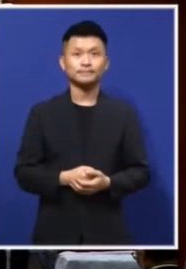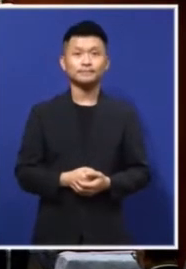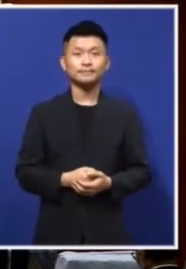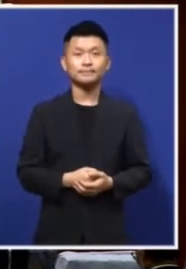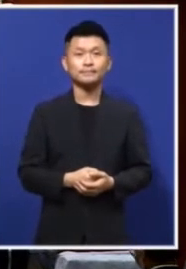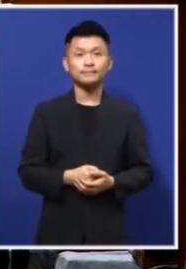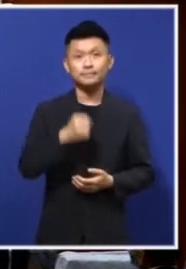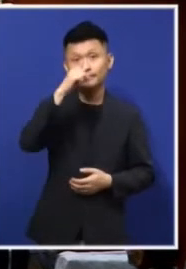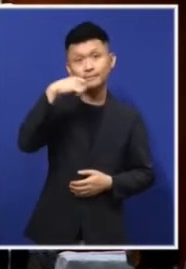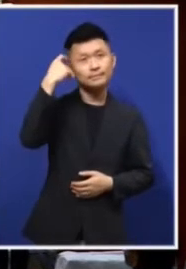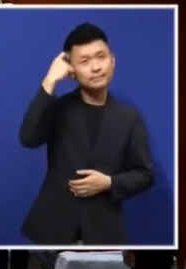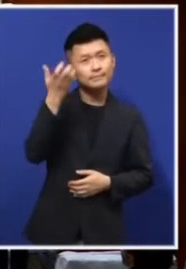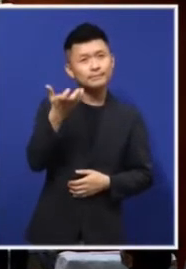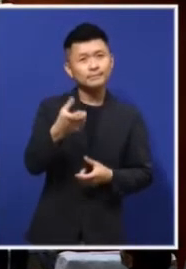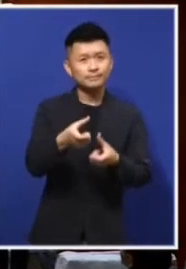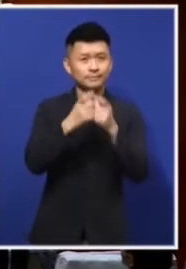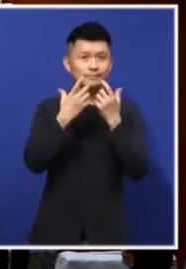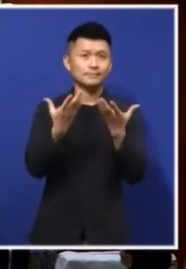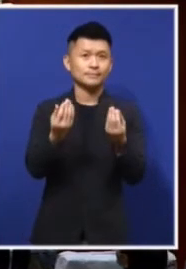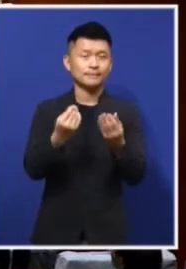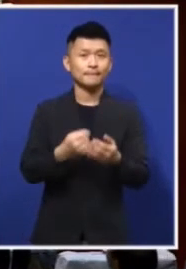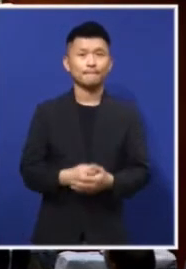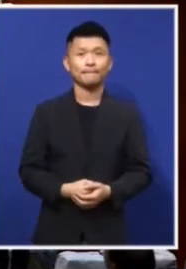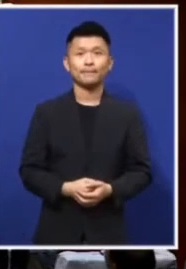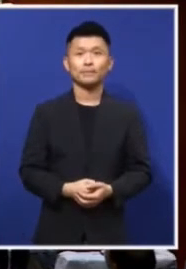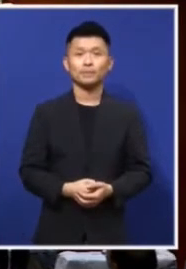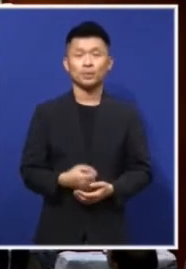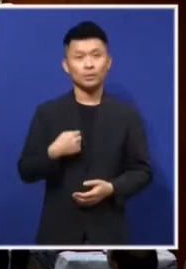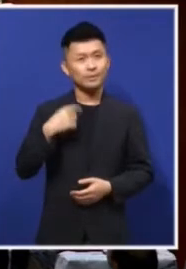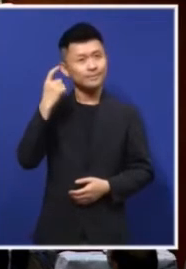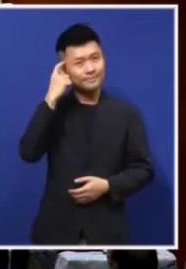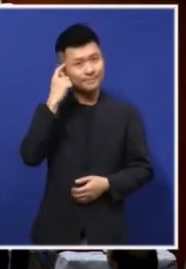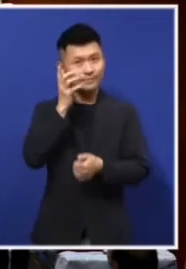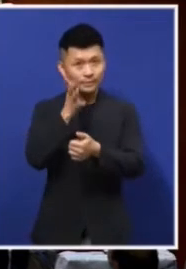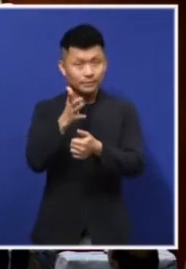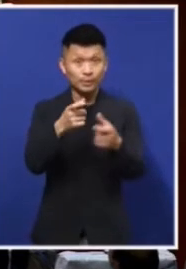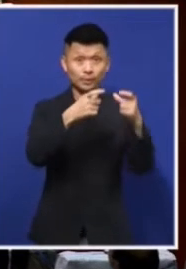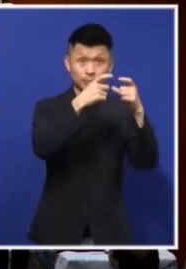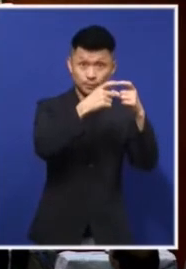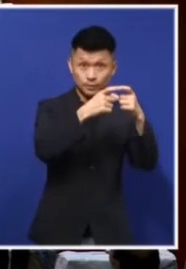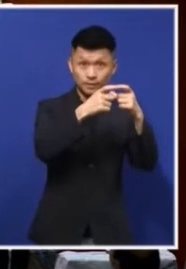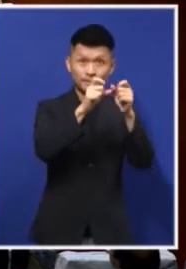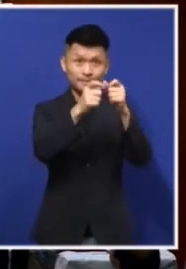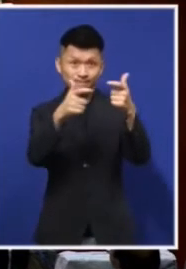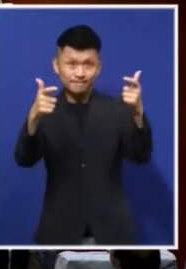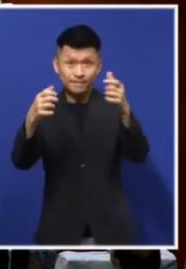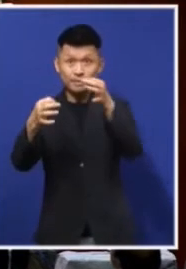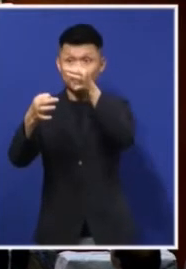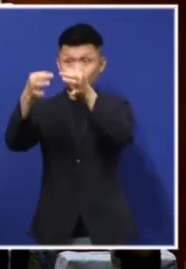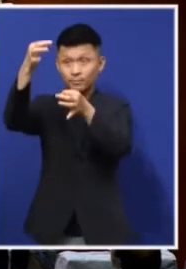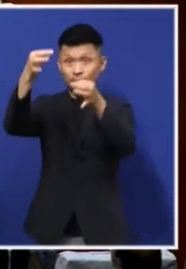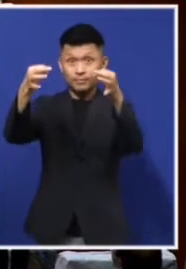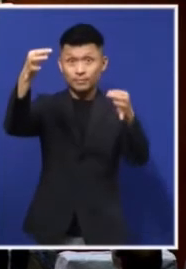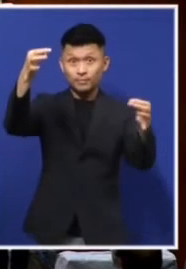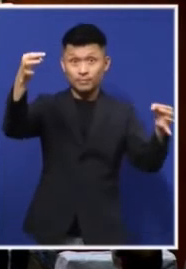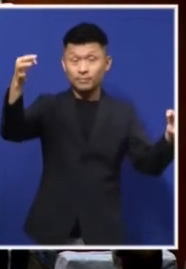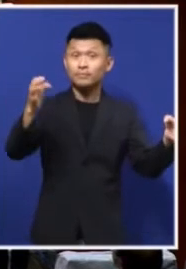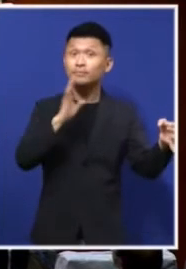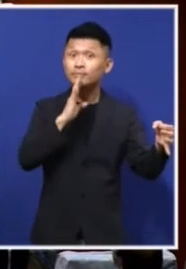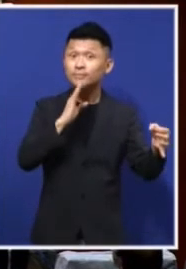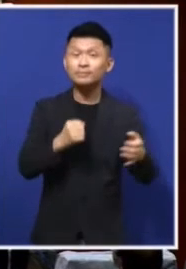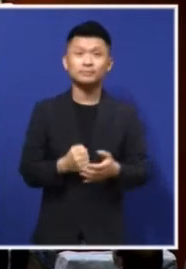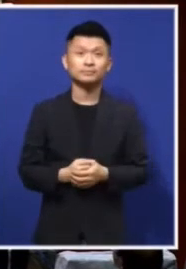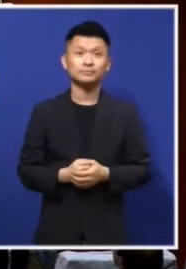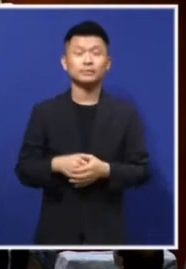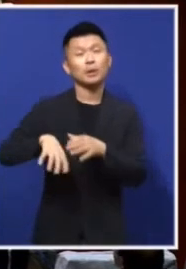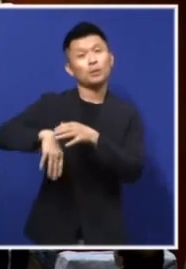不好意思，刚才好像没有回答到问题，就是我想要问的是各个券的额度都不一样嘛，那最后抽了，因为